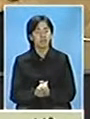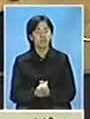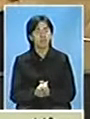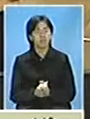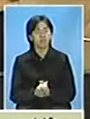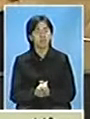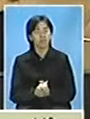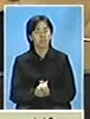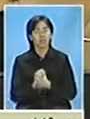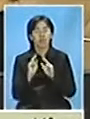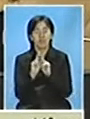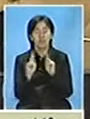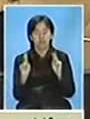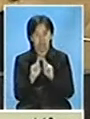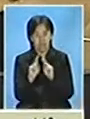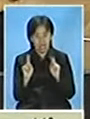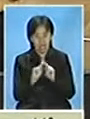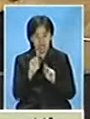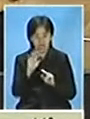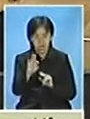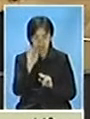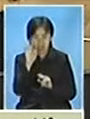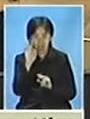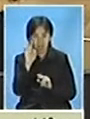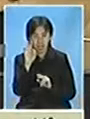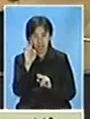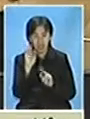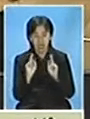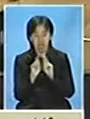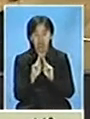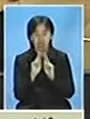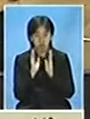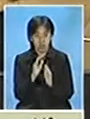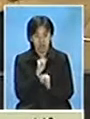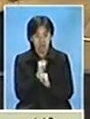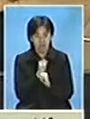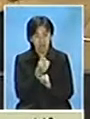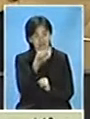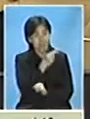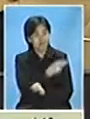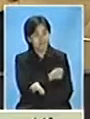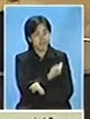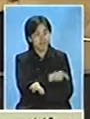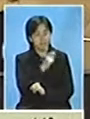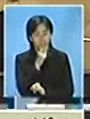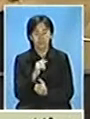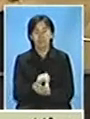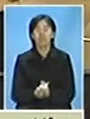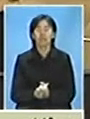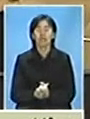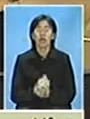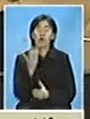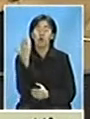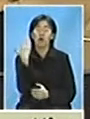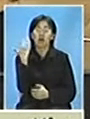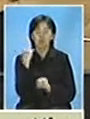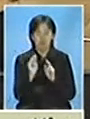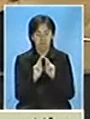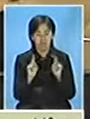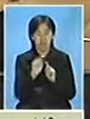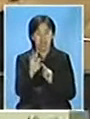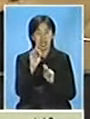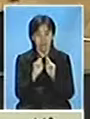ให้คณะกรรมการเลือกกรรมการที่เป็นผู้ประกอบวิชาชีพเดิมร่างเดิมนะคะคณะกรรมการเลือกกรรมการเ